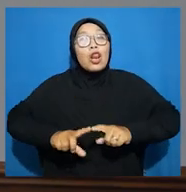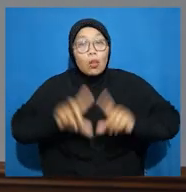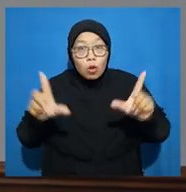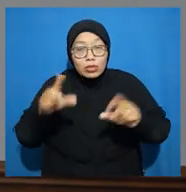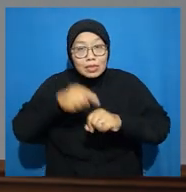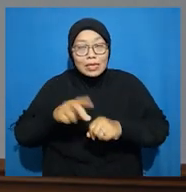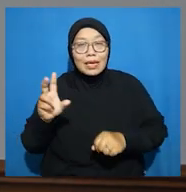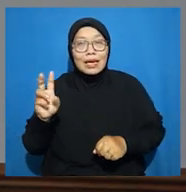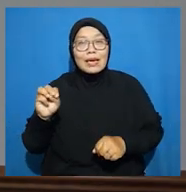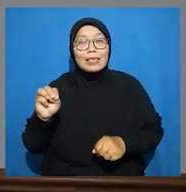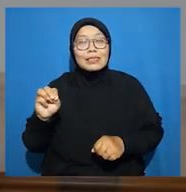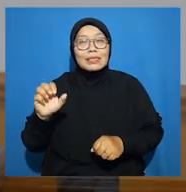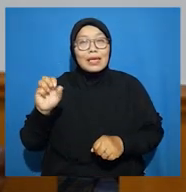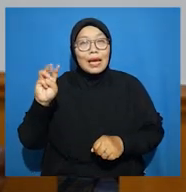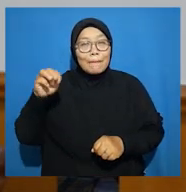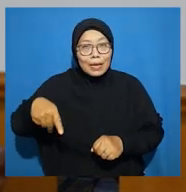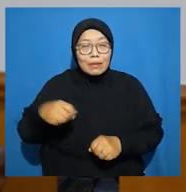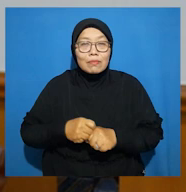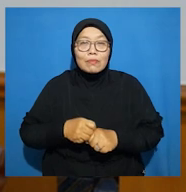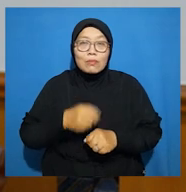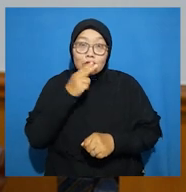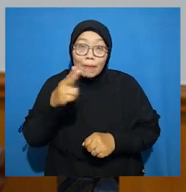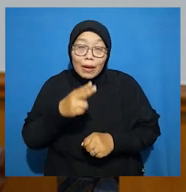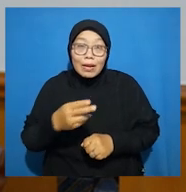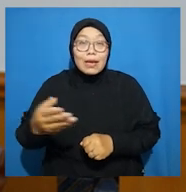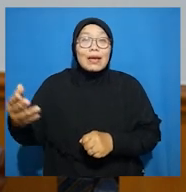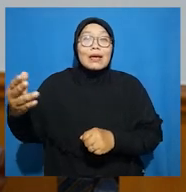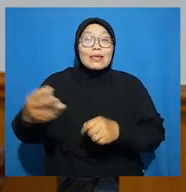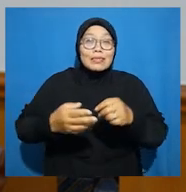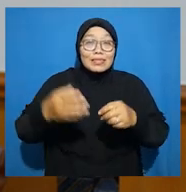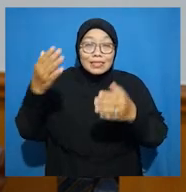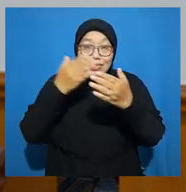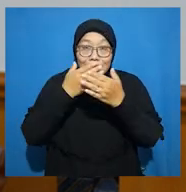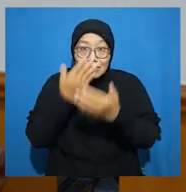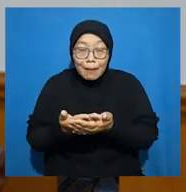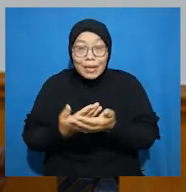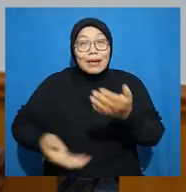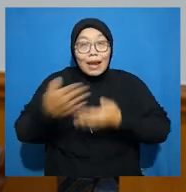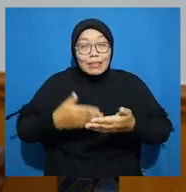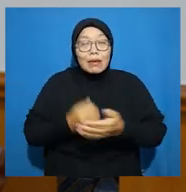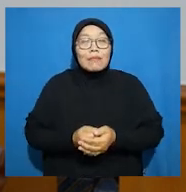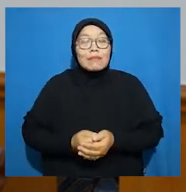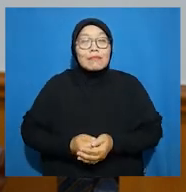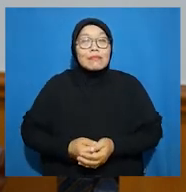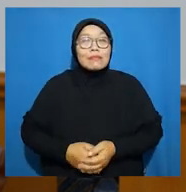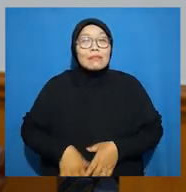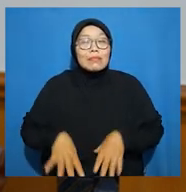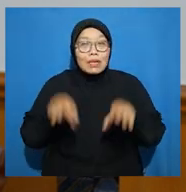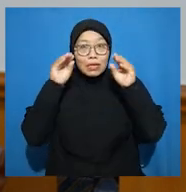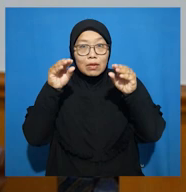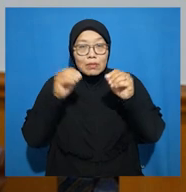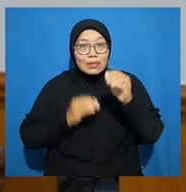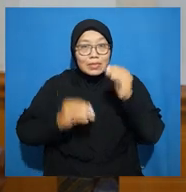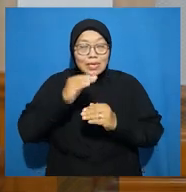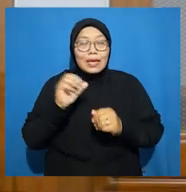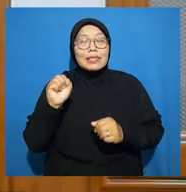SMP. Saya juga mengucapkan selamat datang dan selamat belajar kepada peserta didik baru jenjang SMP di